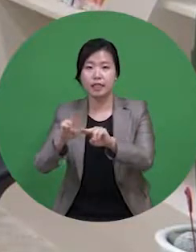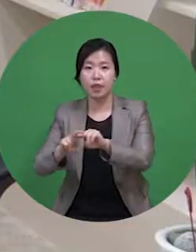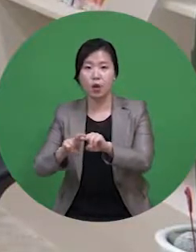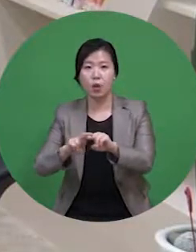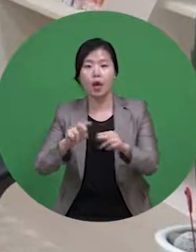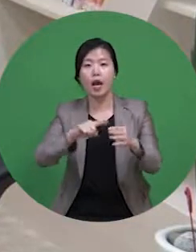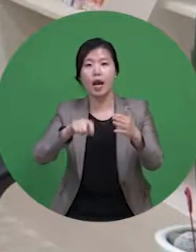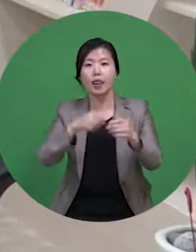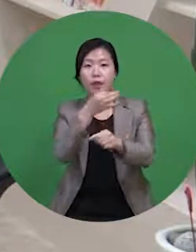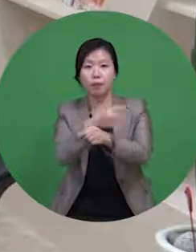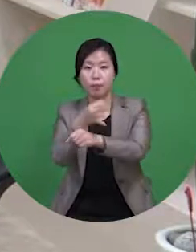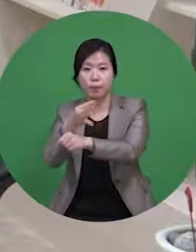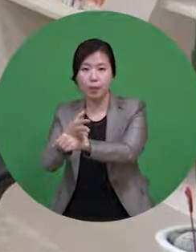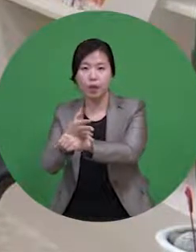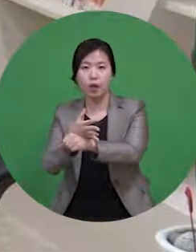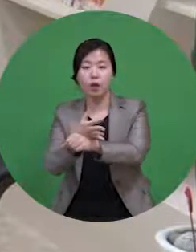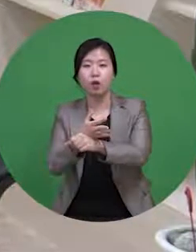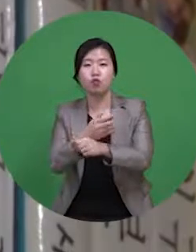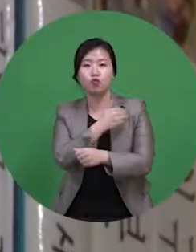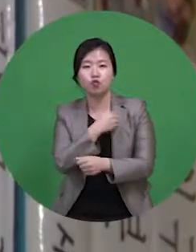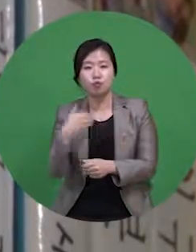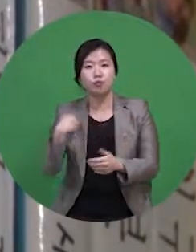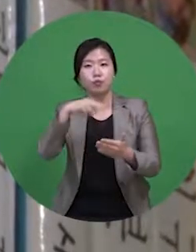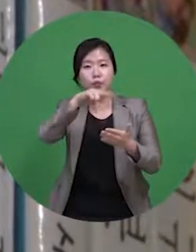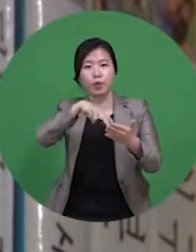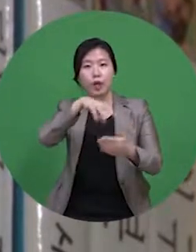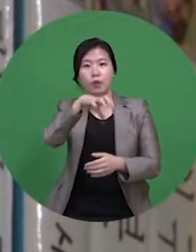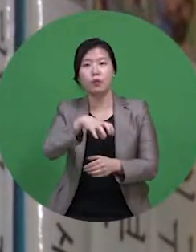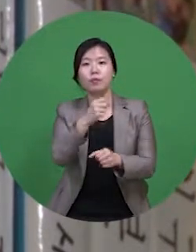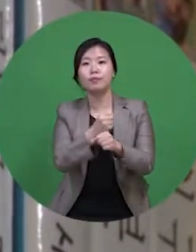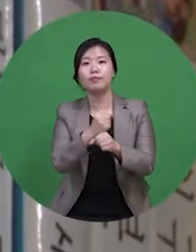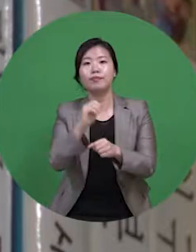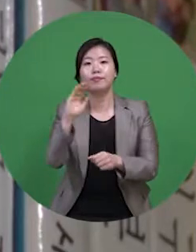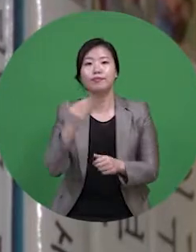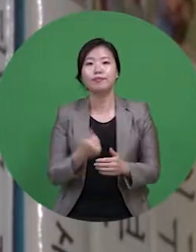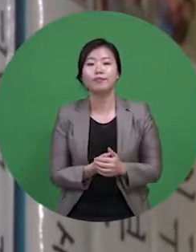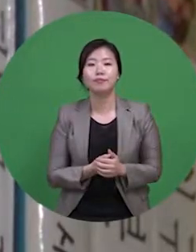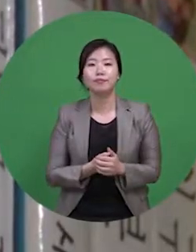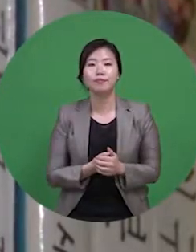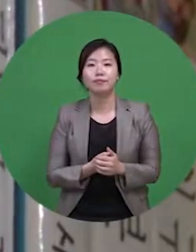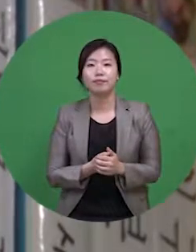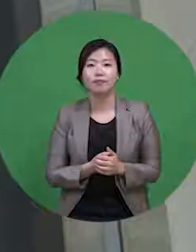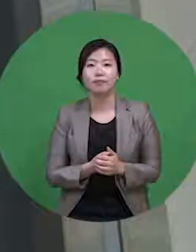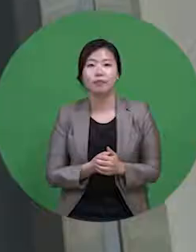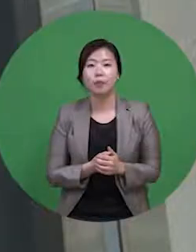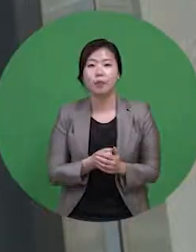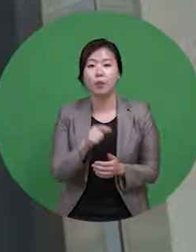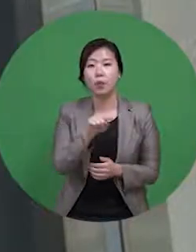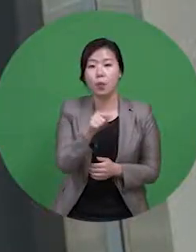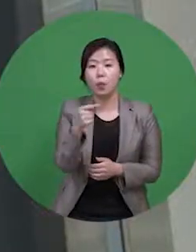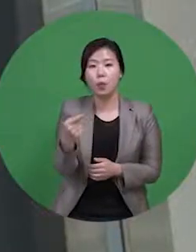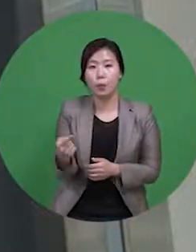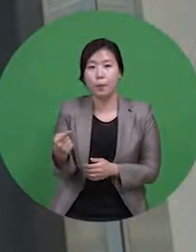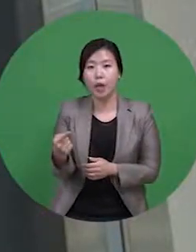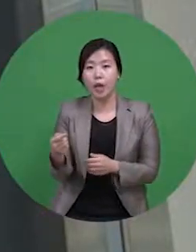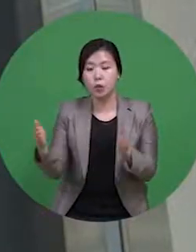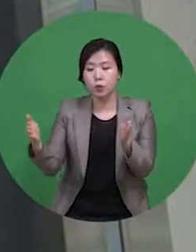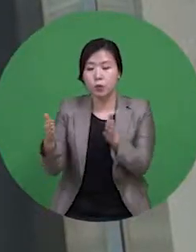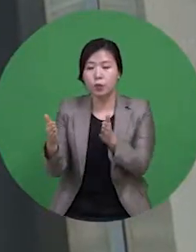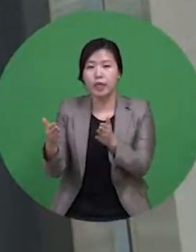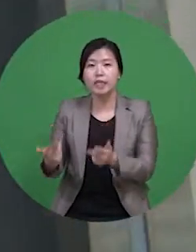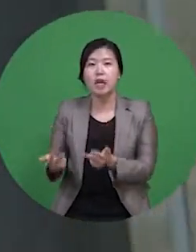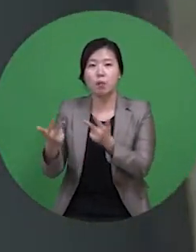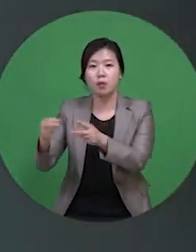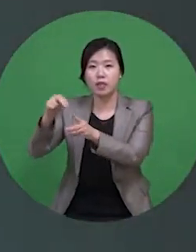등 내부 가구를 추가로 구입해 독서 공간을 확장했습니다. 마을 문고 한편에 좁게